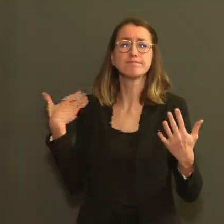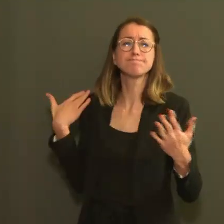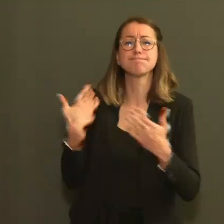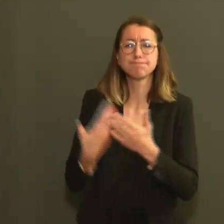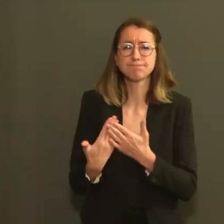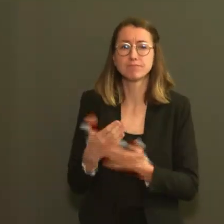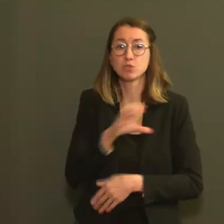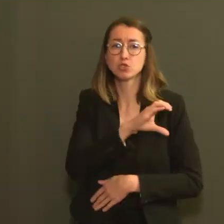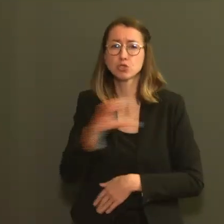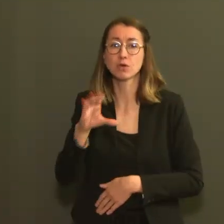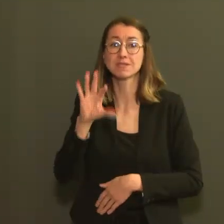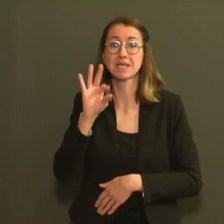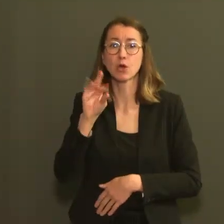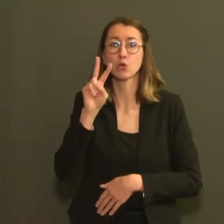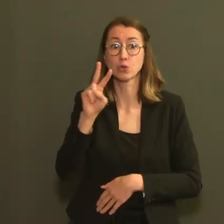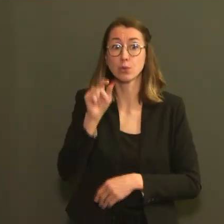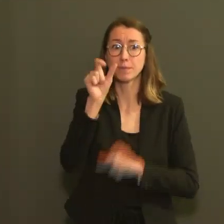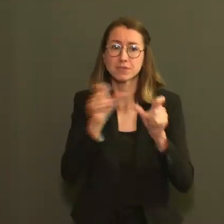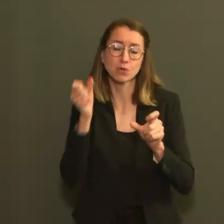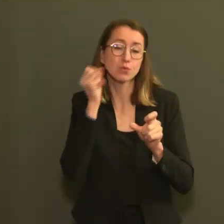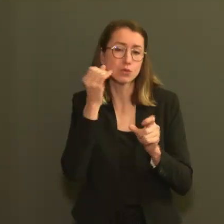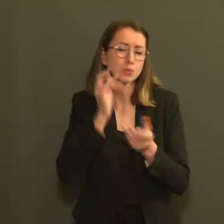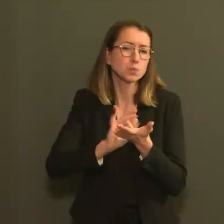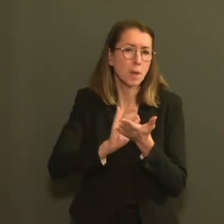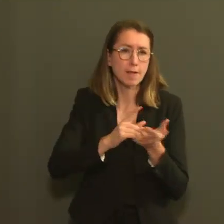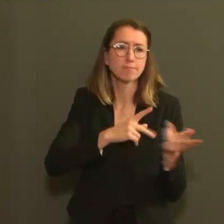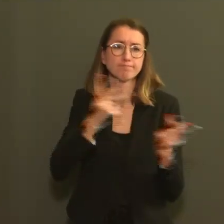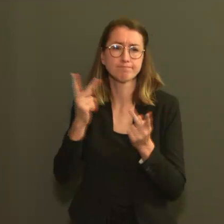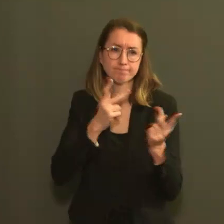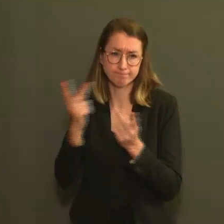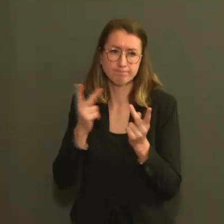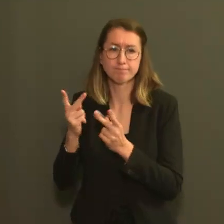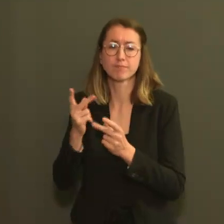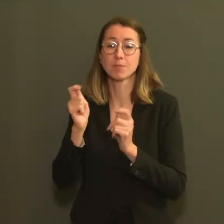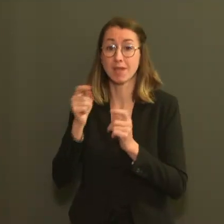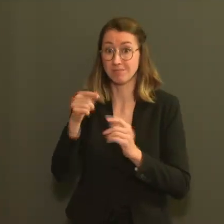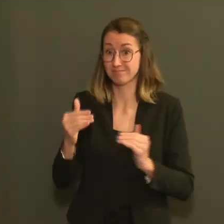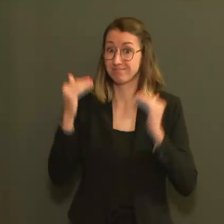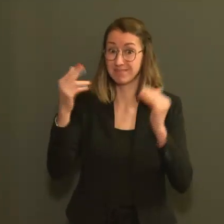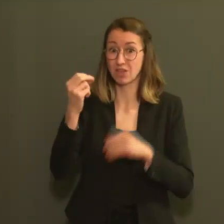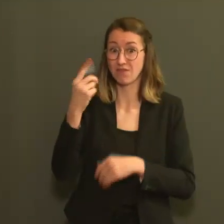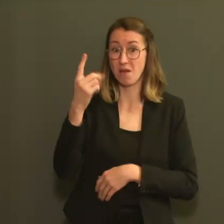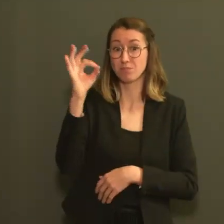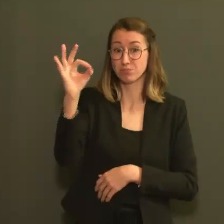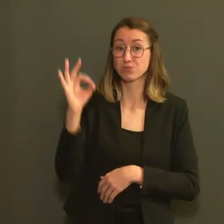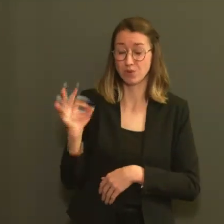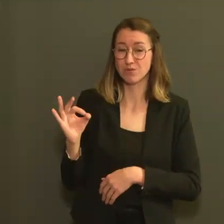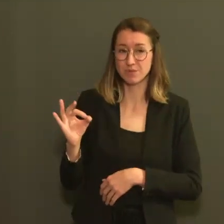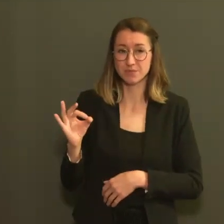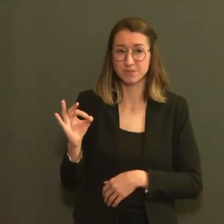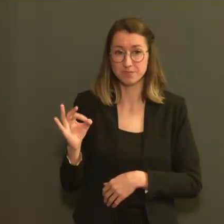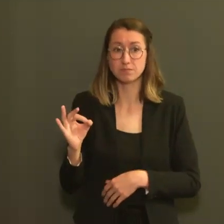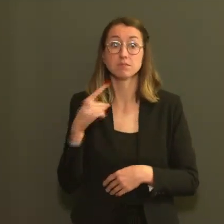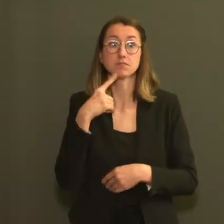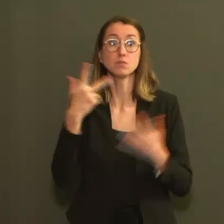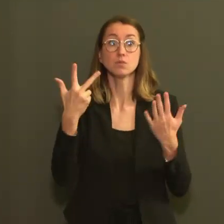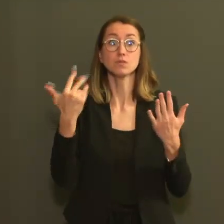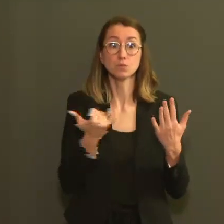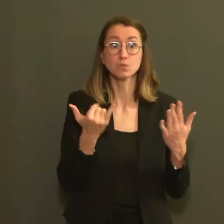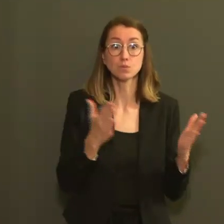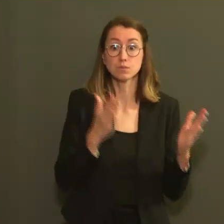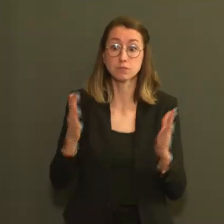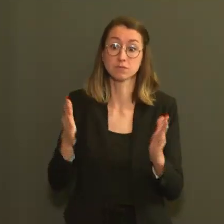par jour à l'hôpital, soit 81% d'augmentation. Ceci correspond à un doublement tous les 8 jours, très